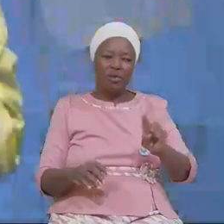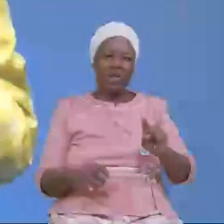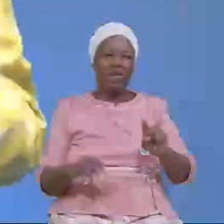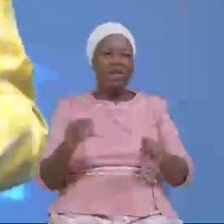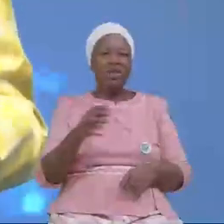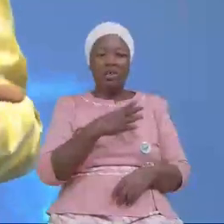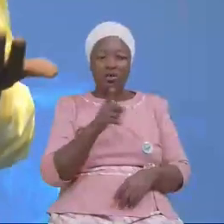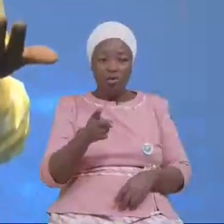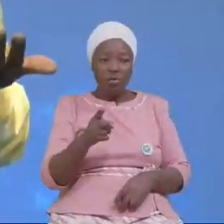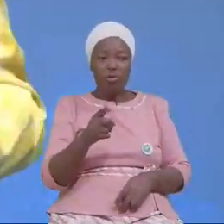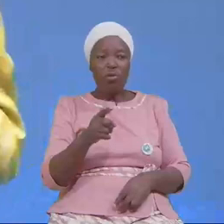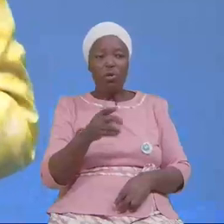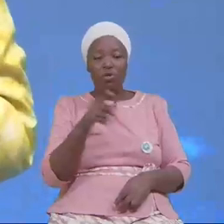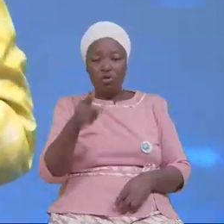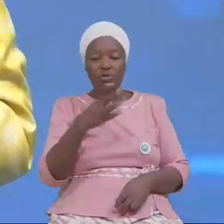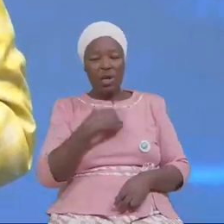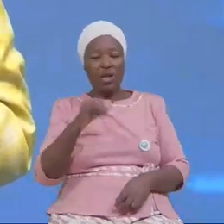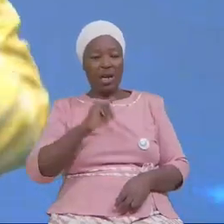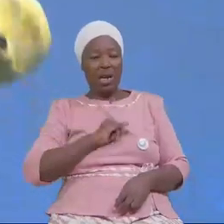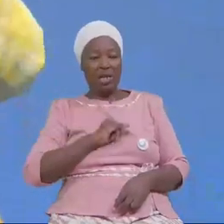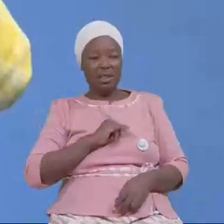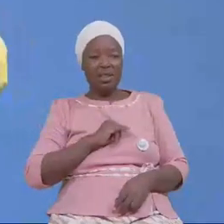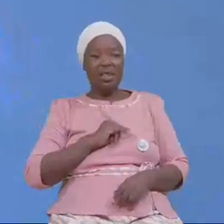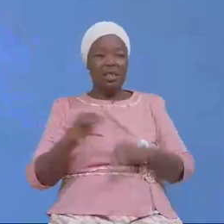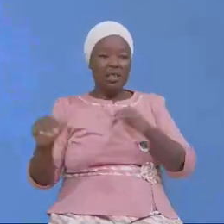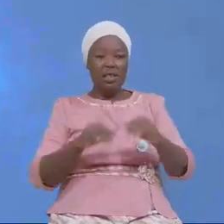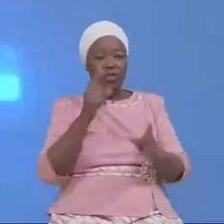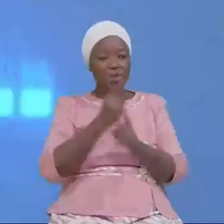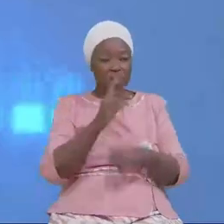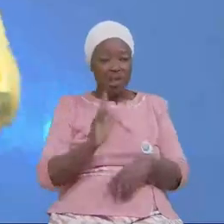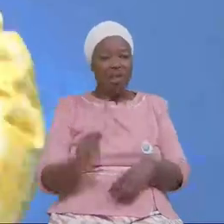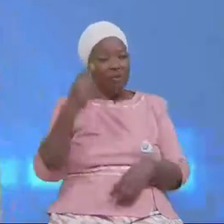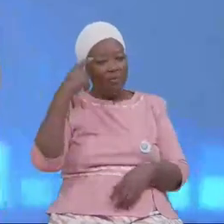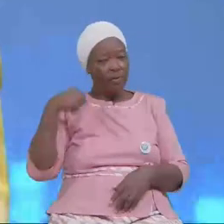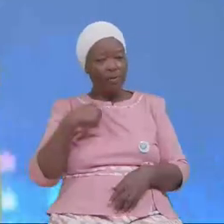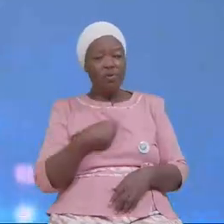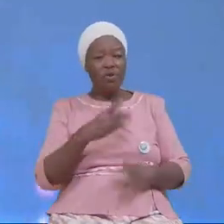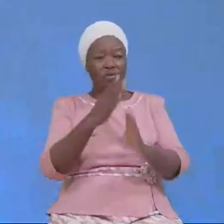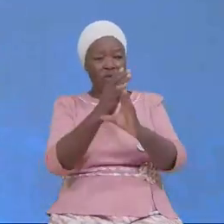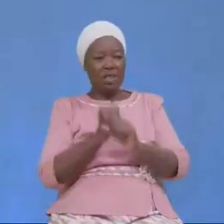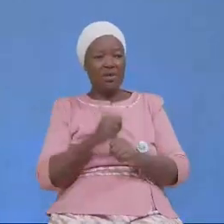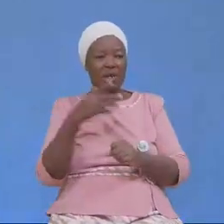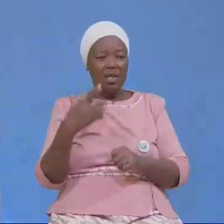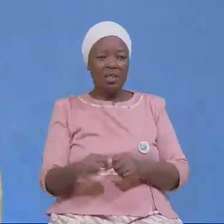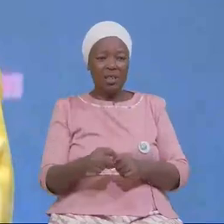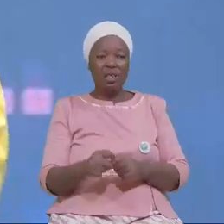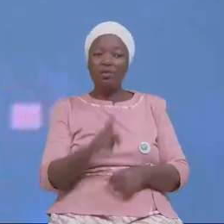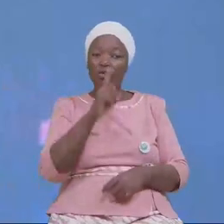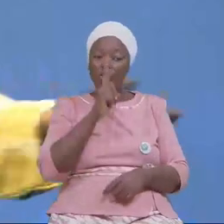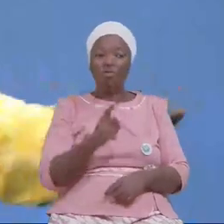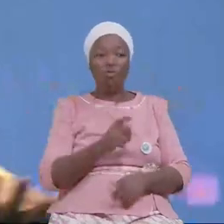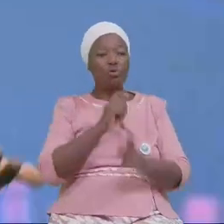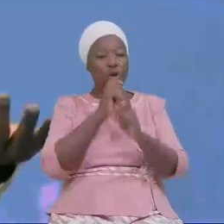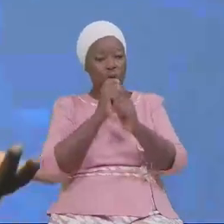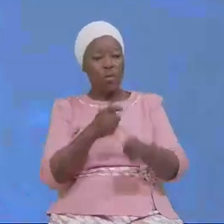moi, c'est justice, car nous recevons ce qu'ont mérité nos